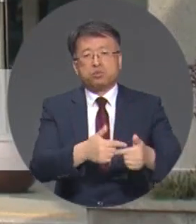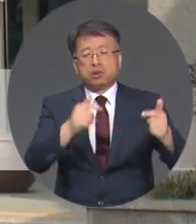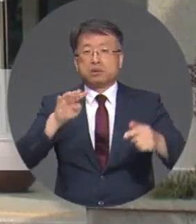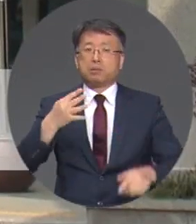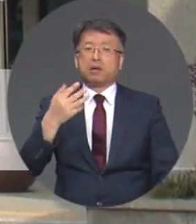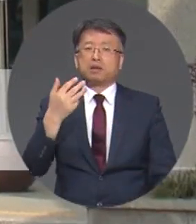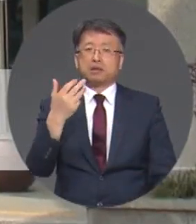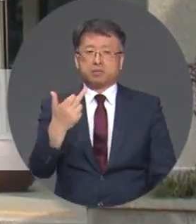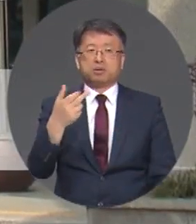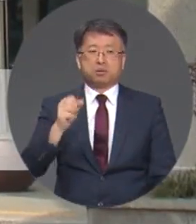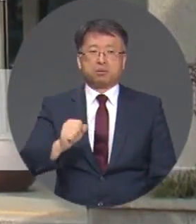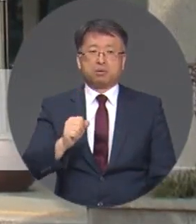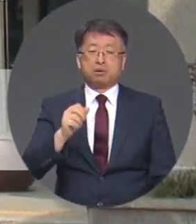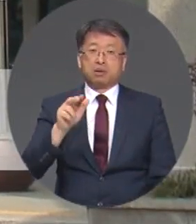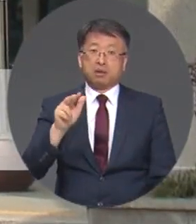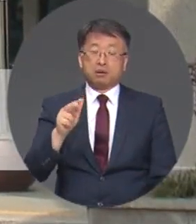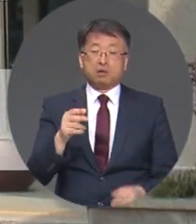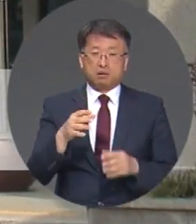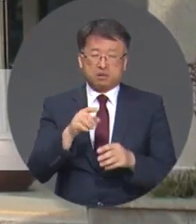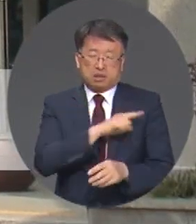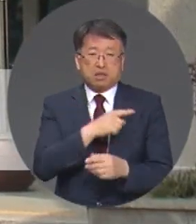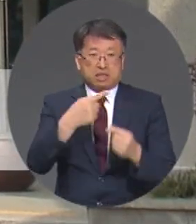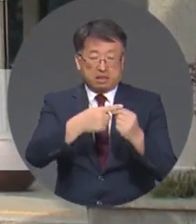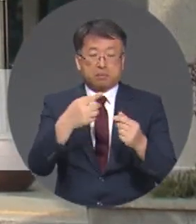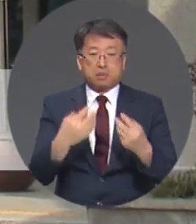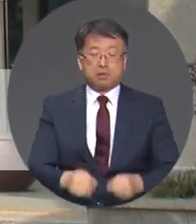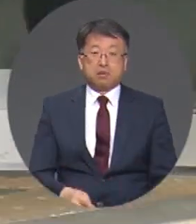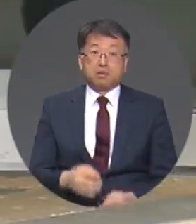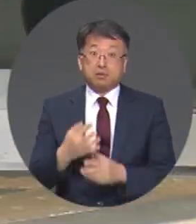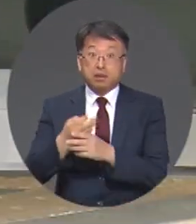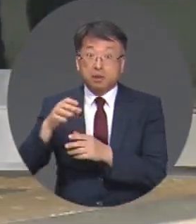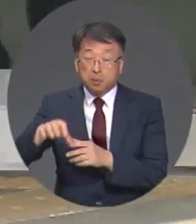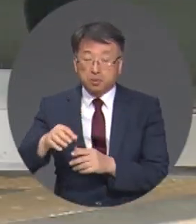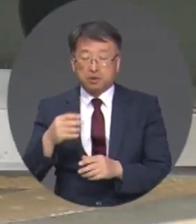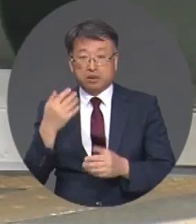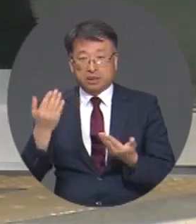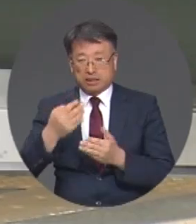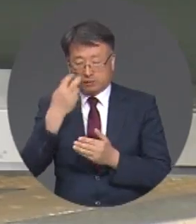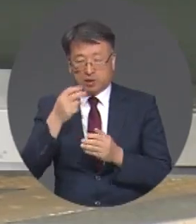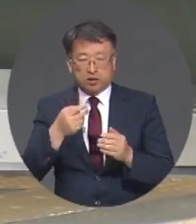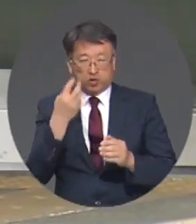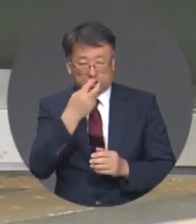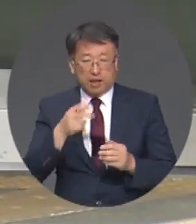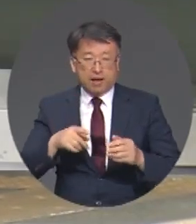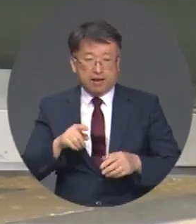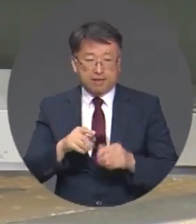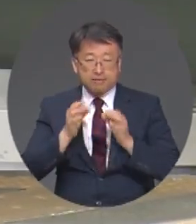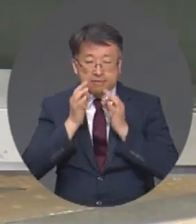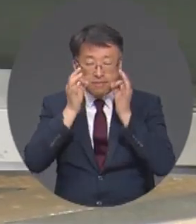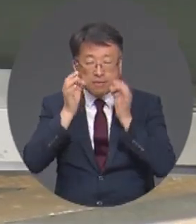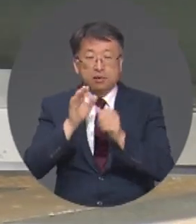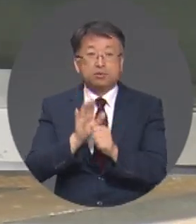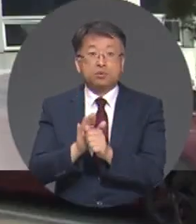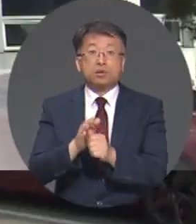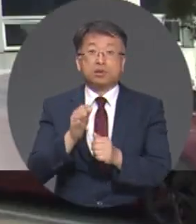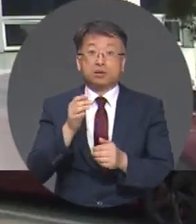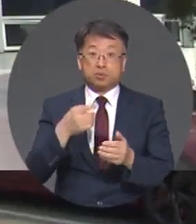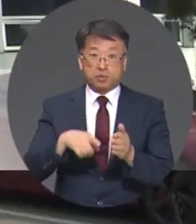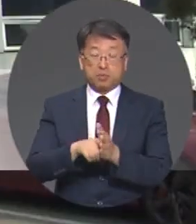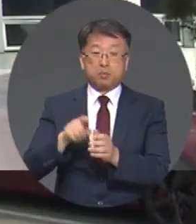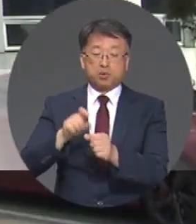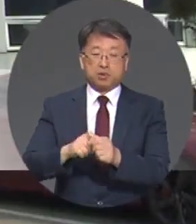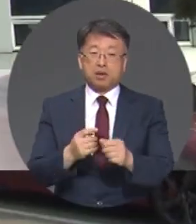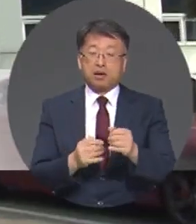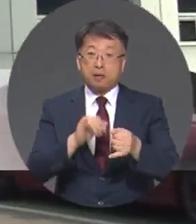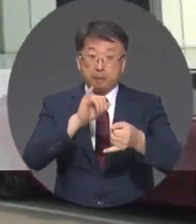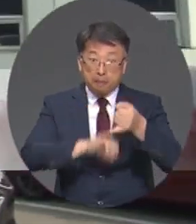417억원으로 가장 많았습니다 양산 지청은 근로감독관이 수를 적극적으로 할 수 있도록 임금체불 신고